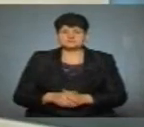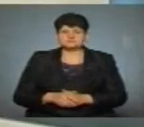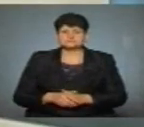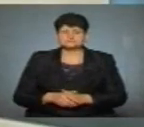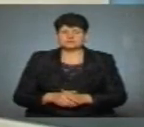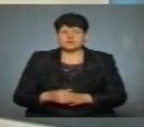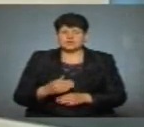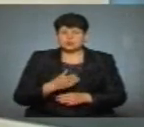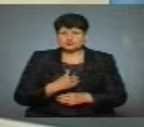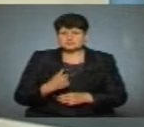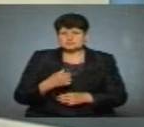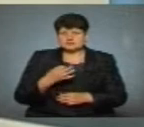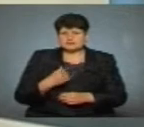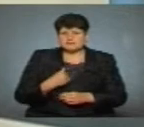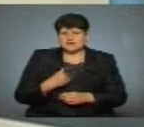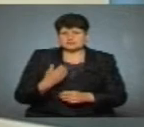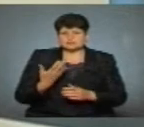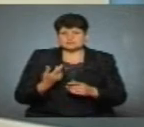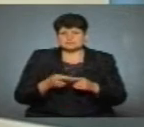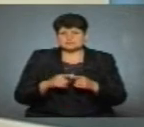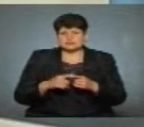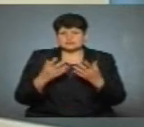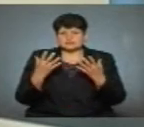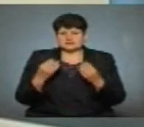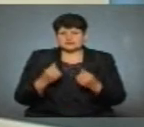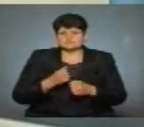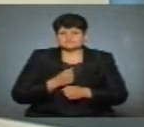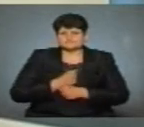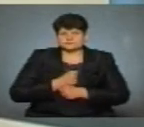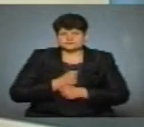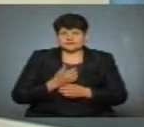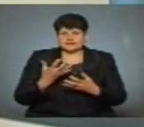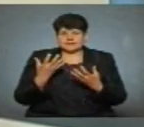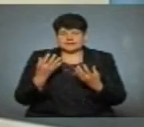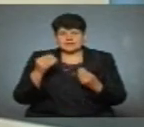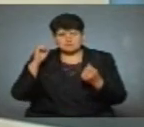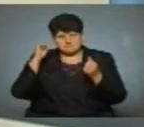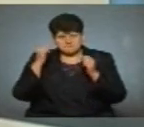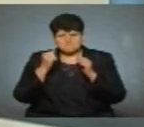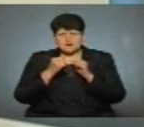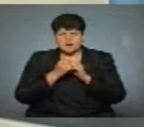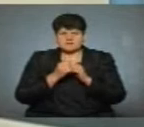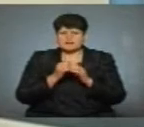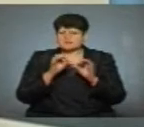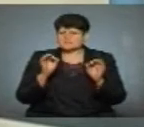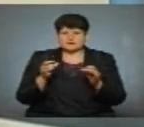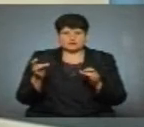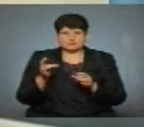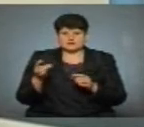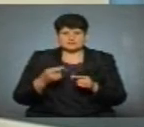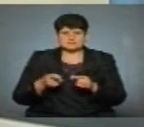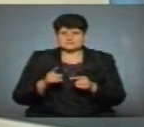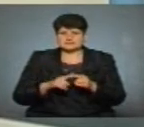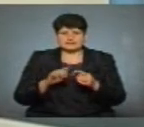Ну, в першу чергу, для мене День Героїв – це день скорботи, це день пам'яті, але ні в якому разі це